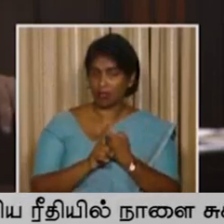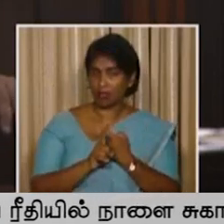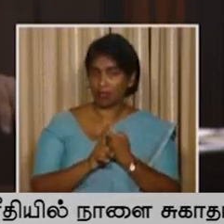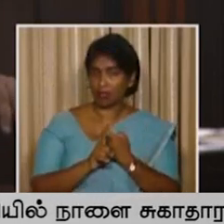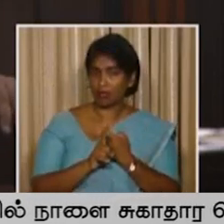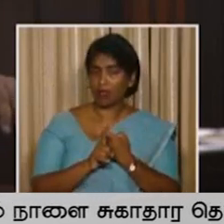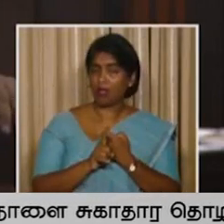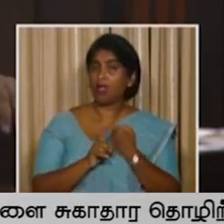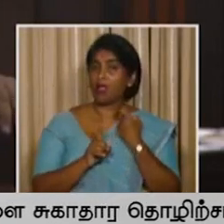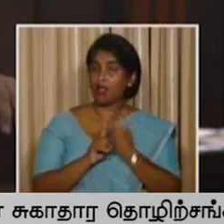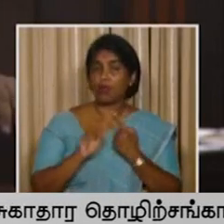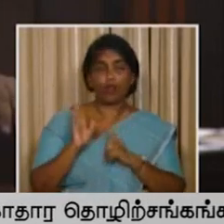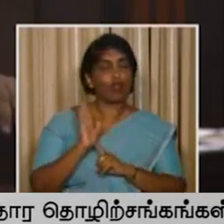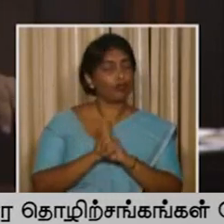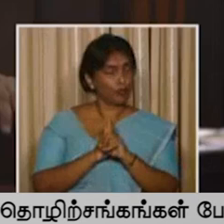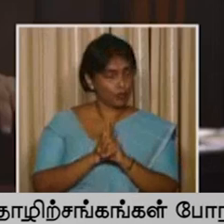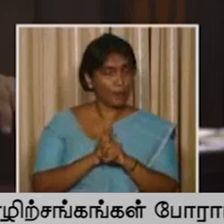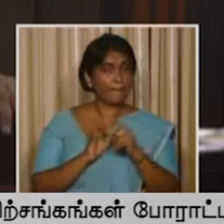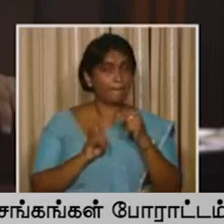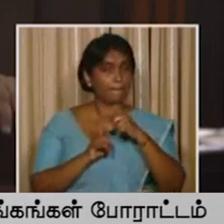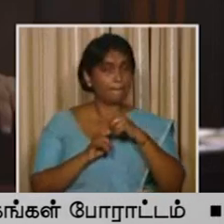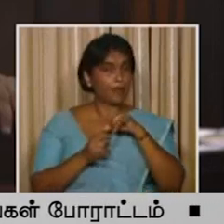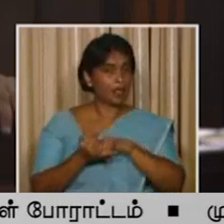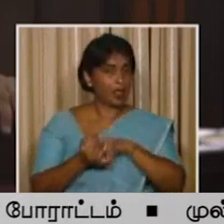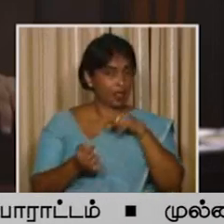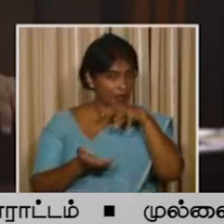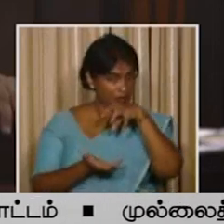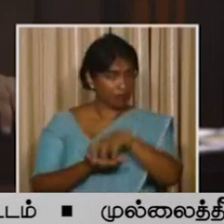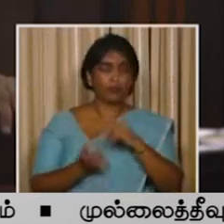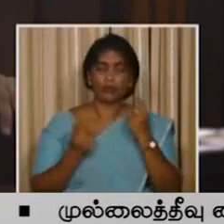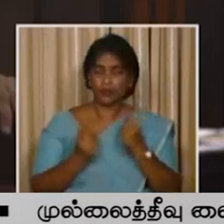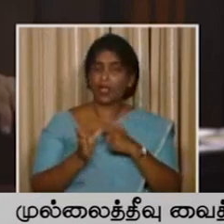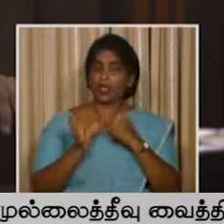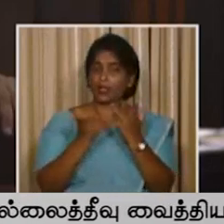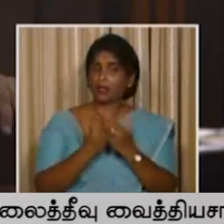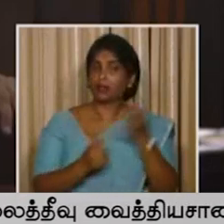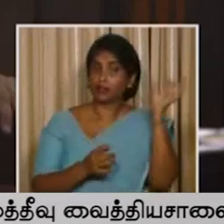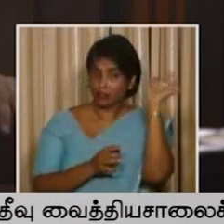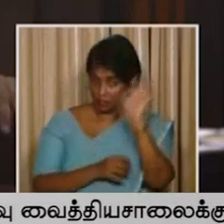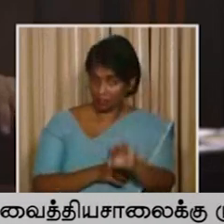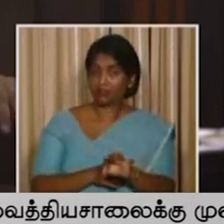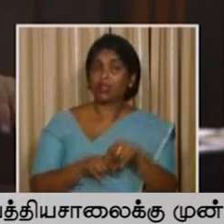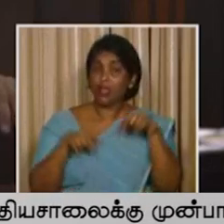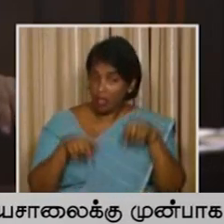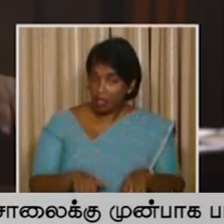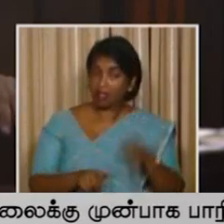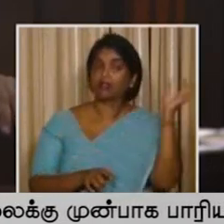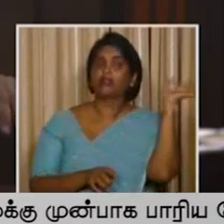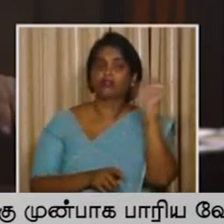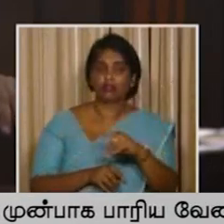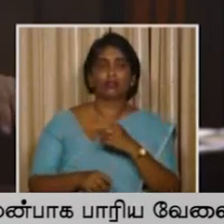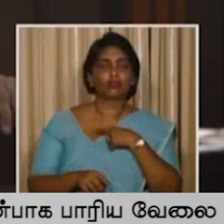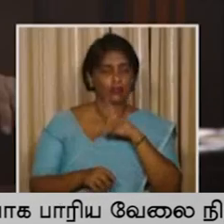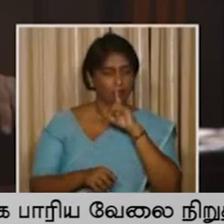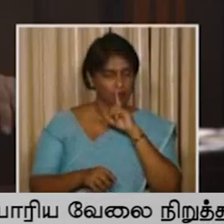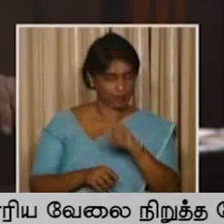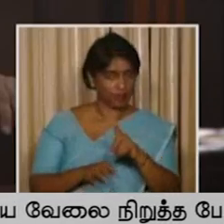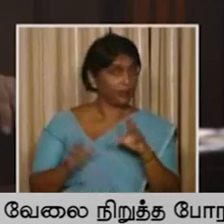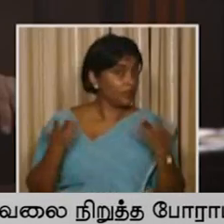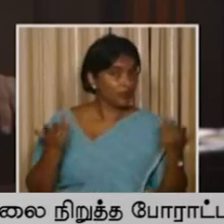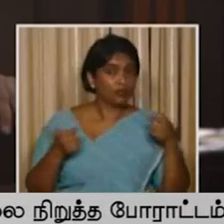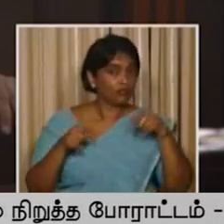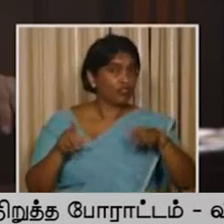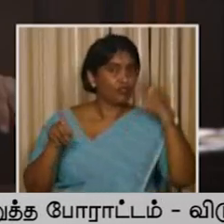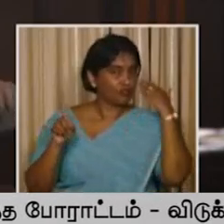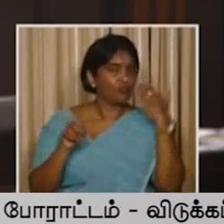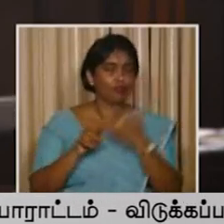கல்முனை வடக்கு பிரதேச செயலகத்துக்கு உடனடியாக ஒரு கணக்காளரை நீங்கள் இன்று நியமிக்க வேண்டும். நீங்கள் நியமிக்காவிட்டால் நாங்கள் இது தொடர்பாக உங்களுக்கு எதிரான